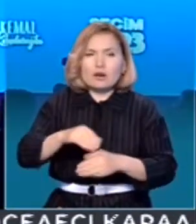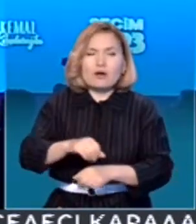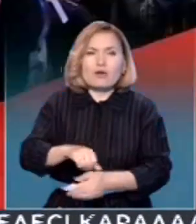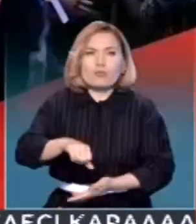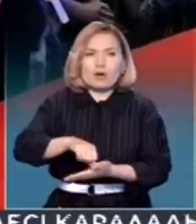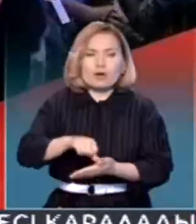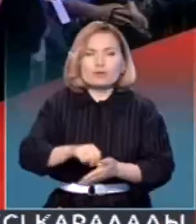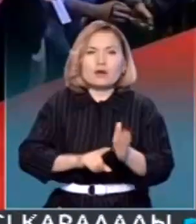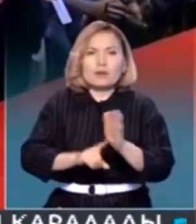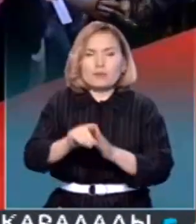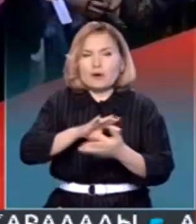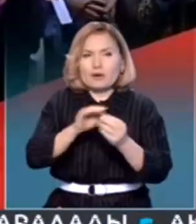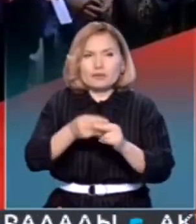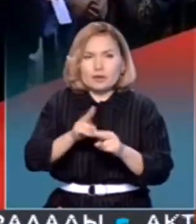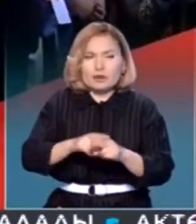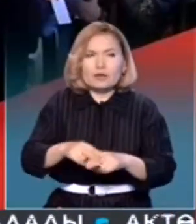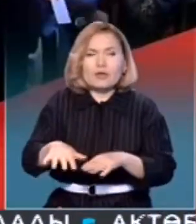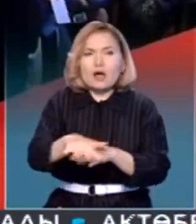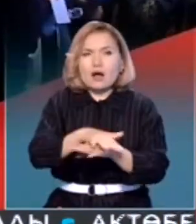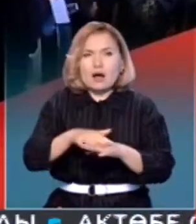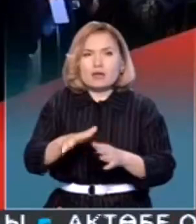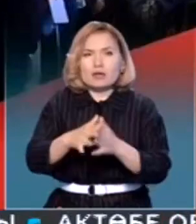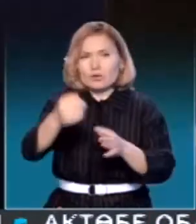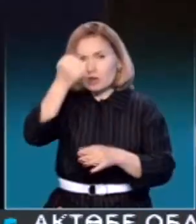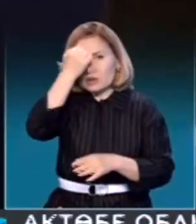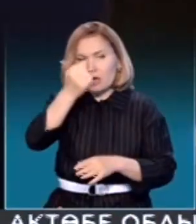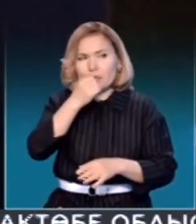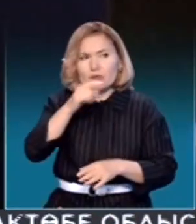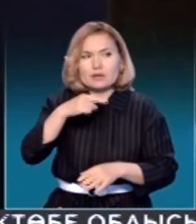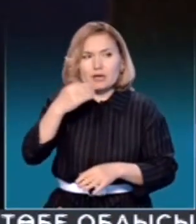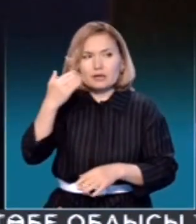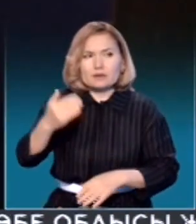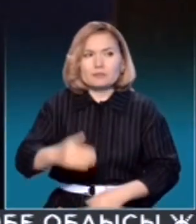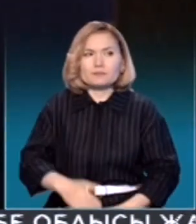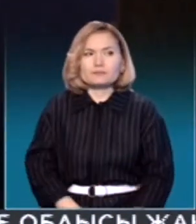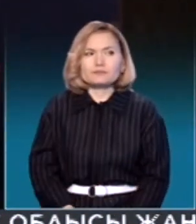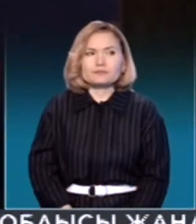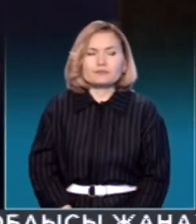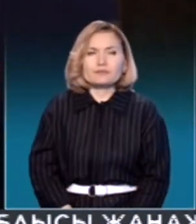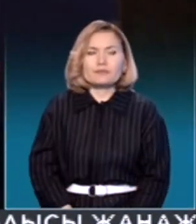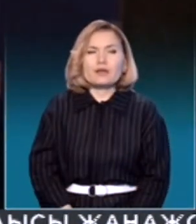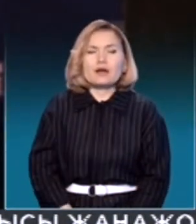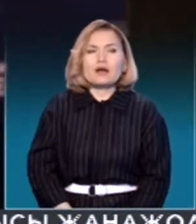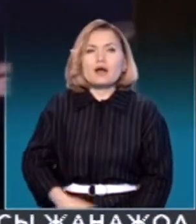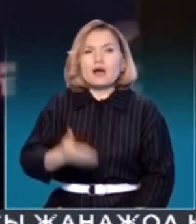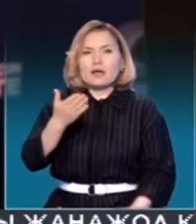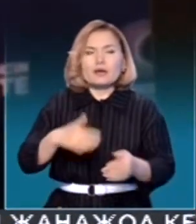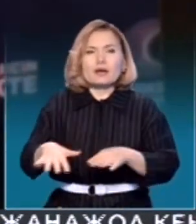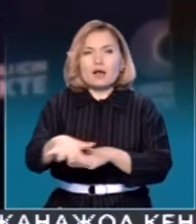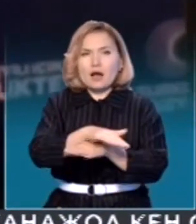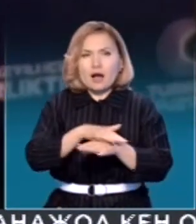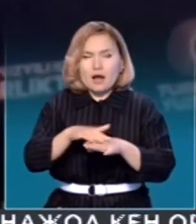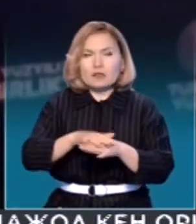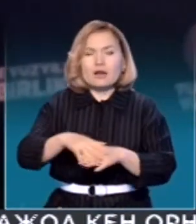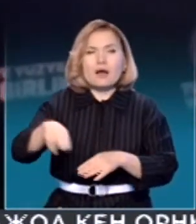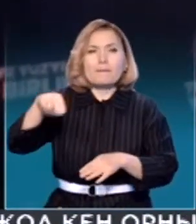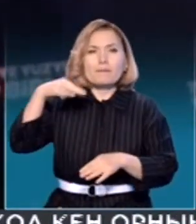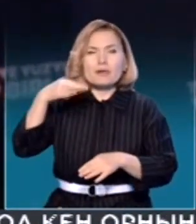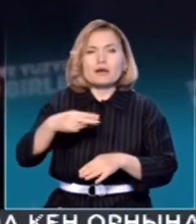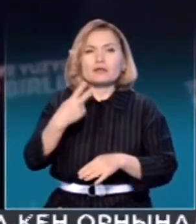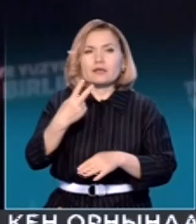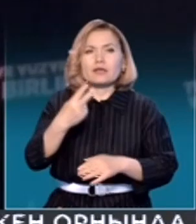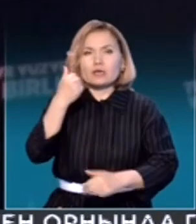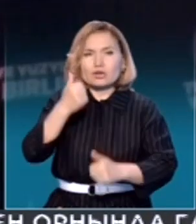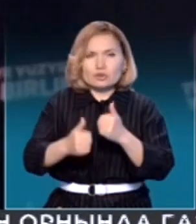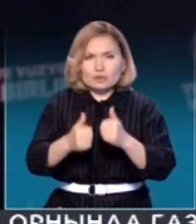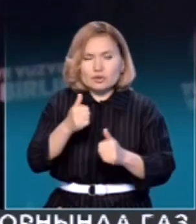дауыс берушілердің алдына шығып, қолдағандар үшін алғыстарын білдірді. Егер халқымыздың шешімі президенттік сайлаудың екінші турға